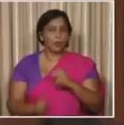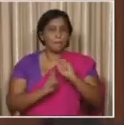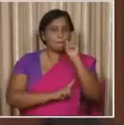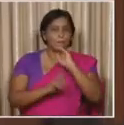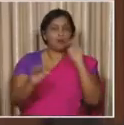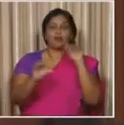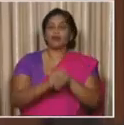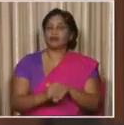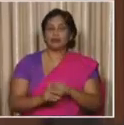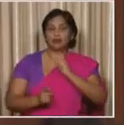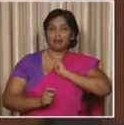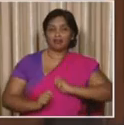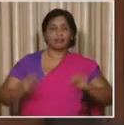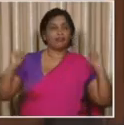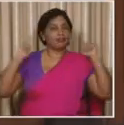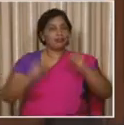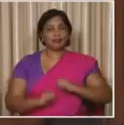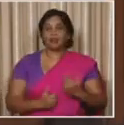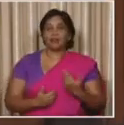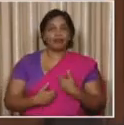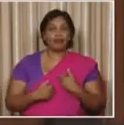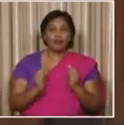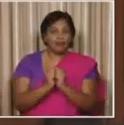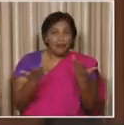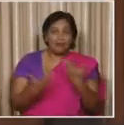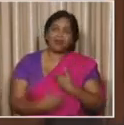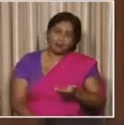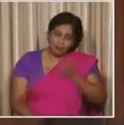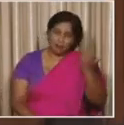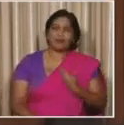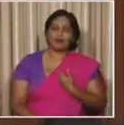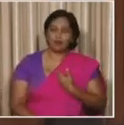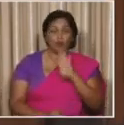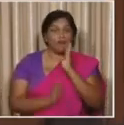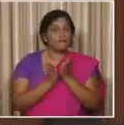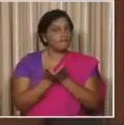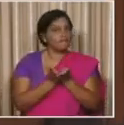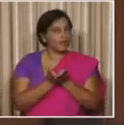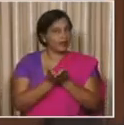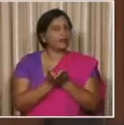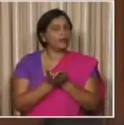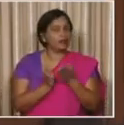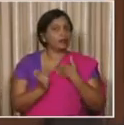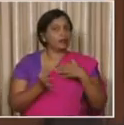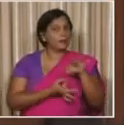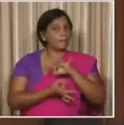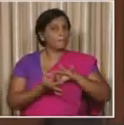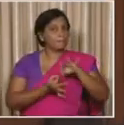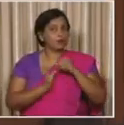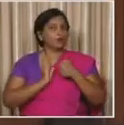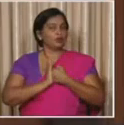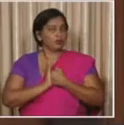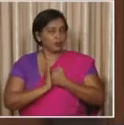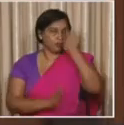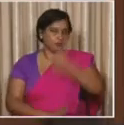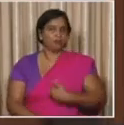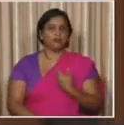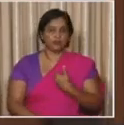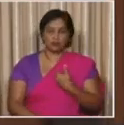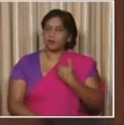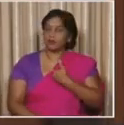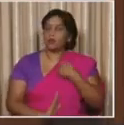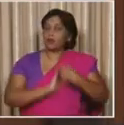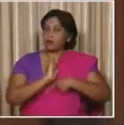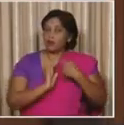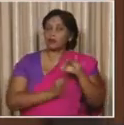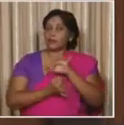පාර්ලිමේන්තුවට ඉලියරලා අපි ටයි කෝට් එකෙන් හිටියා කියලා අපිට දේවල් කරන්න බැරුව නෙවෙයි හැබැයි විනයක් තියෙනවා මම ප්‍රජාතන්ත්‍රවාදයේ ගරු කරන මිනිස්සෙක් මම මේ